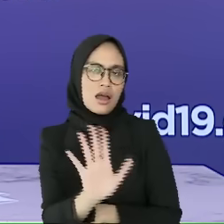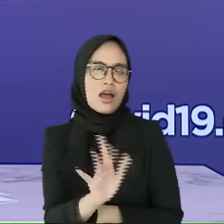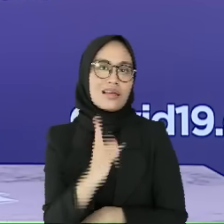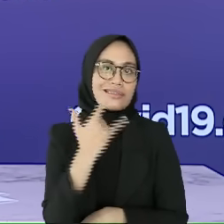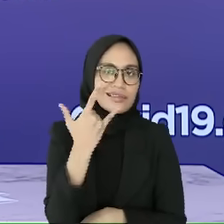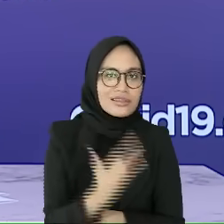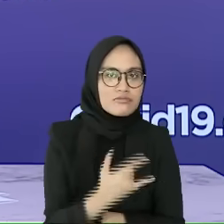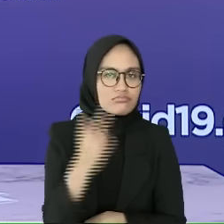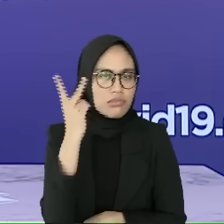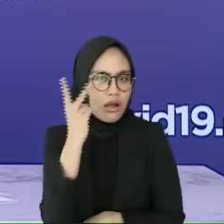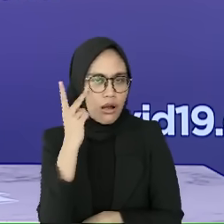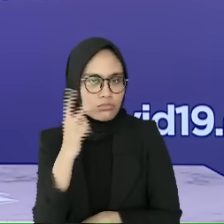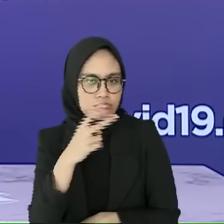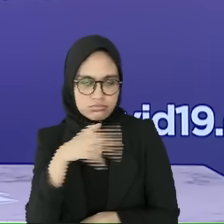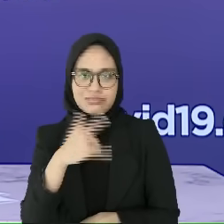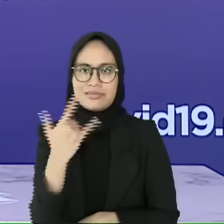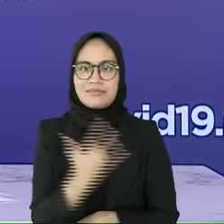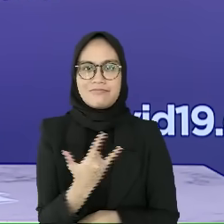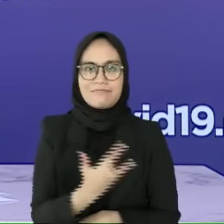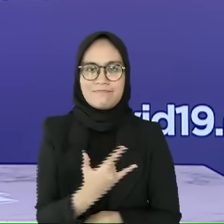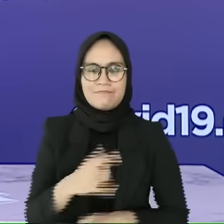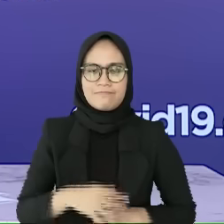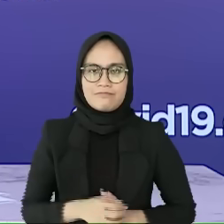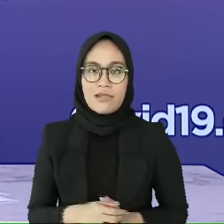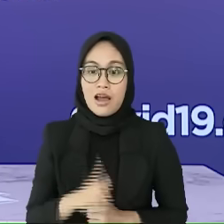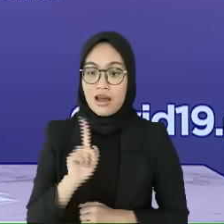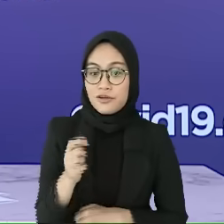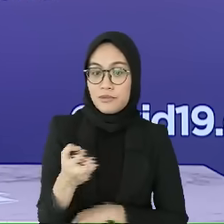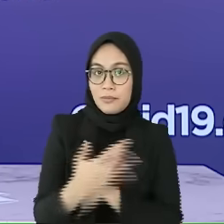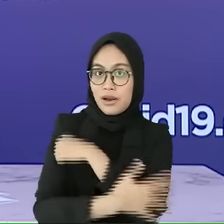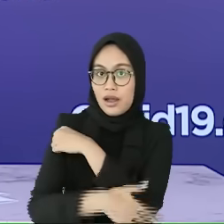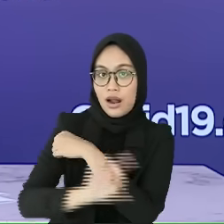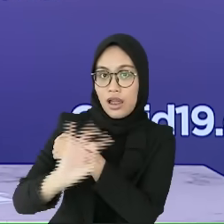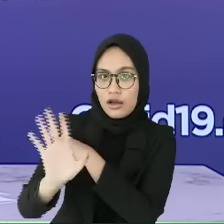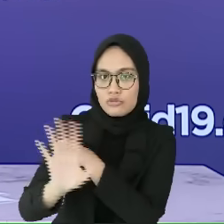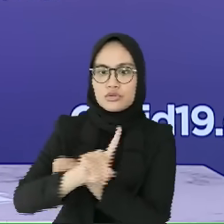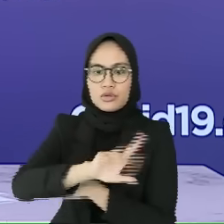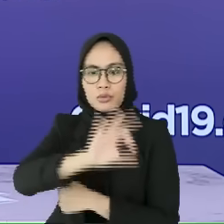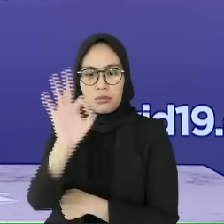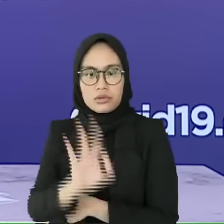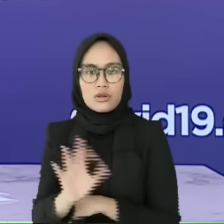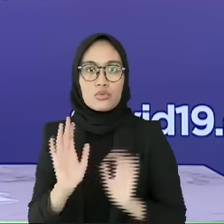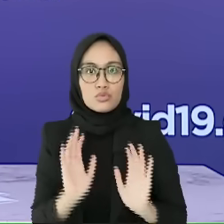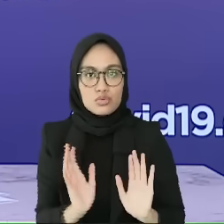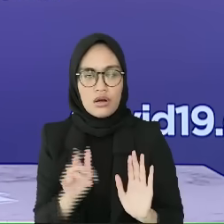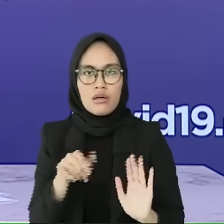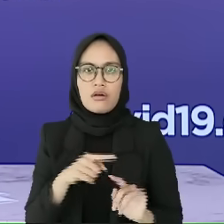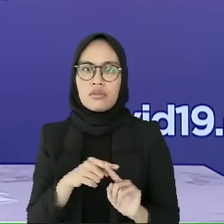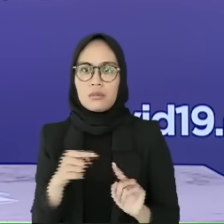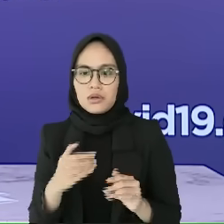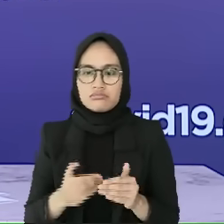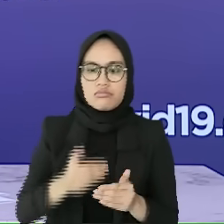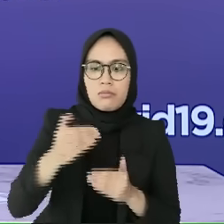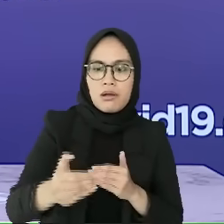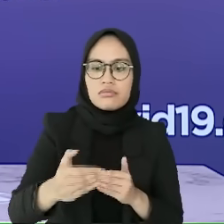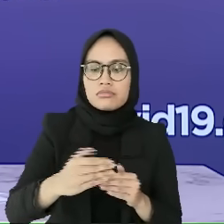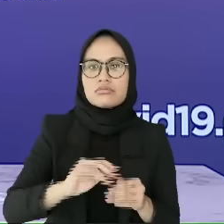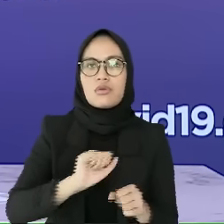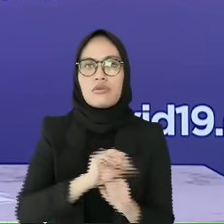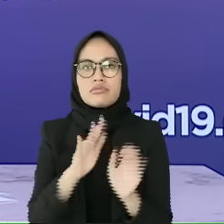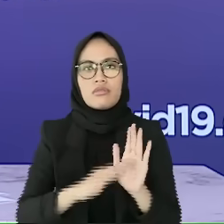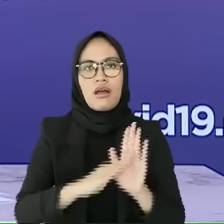yang sempat mengalami kasus aktif bahkan di bawah 1%, ternyata tetap mengalami lonjakan kasus baru-baru